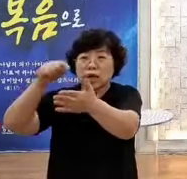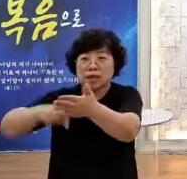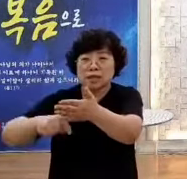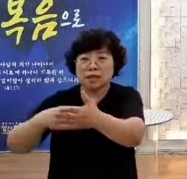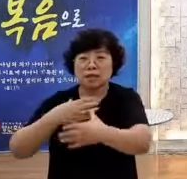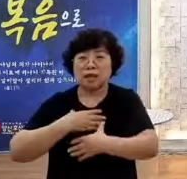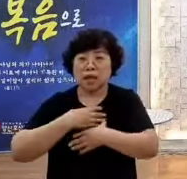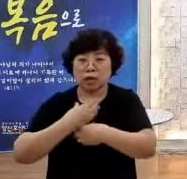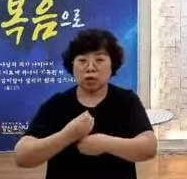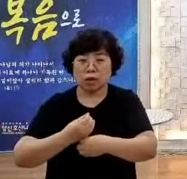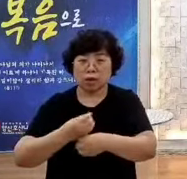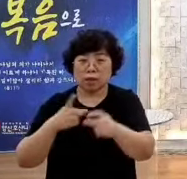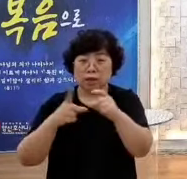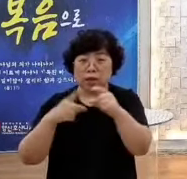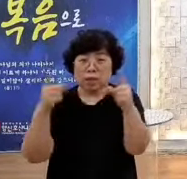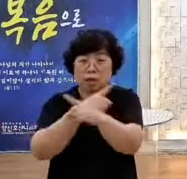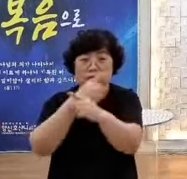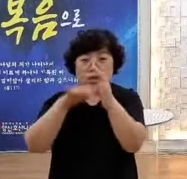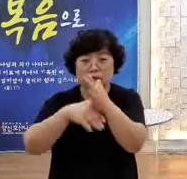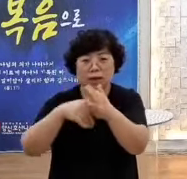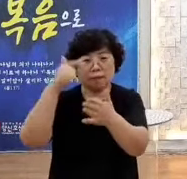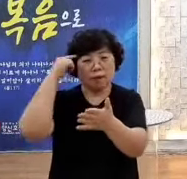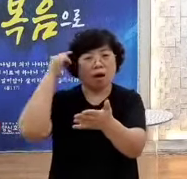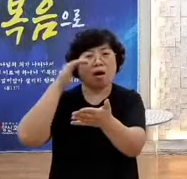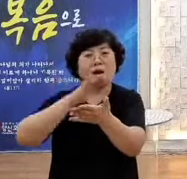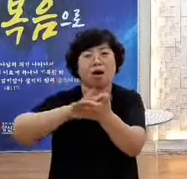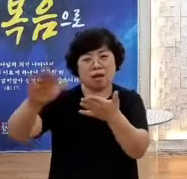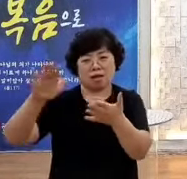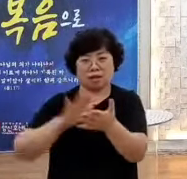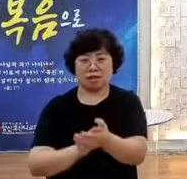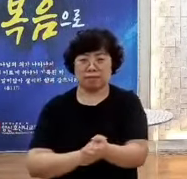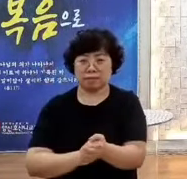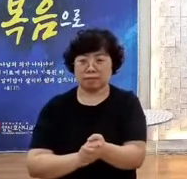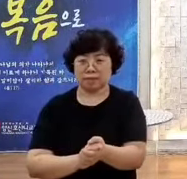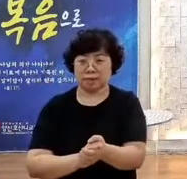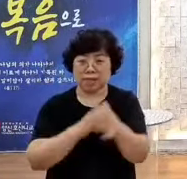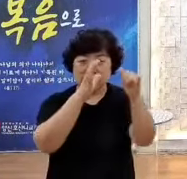다른 말로 하면 뭘까요? 평안.